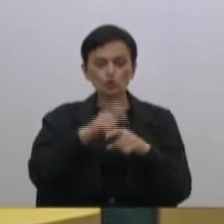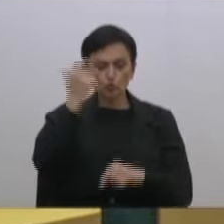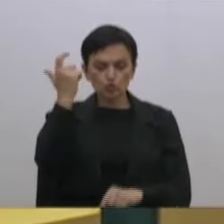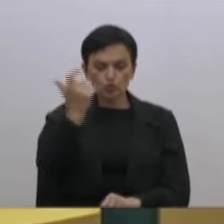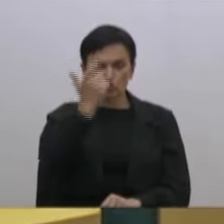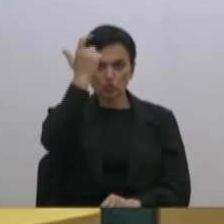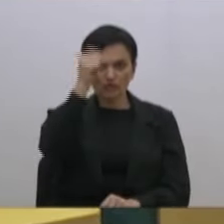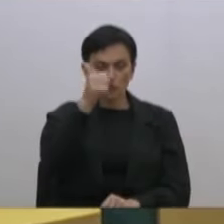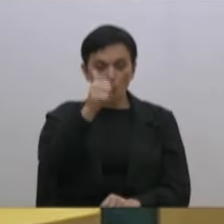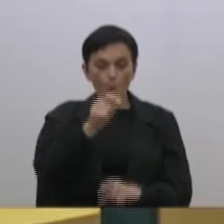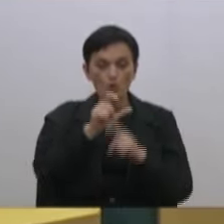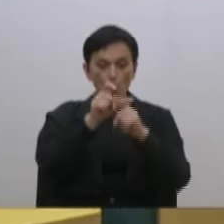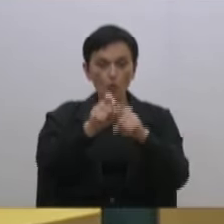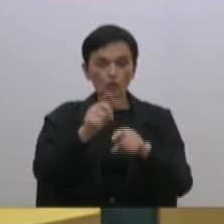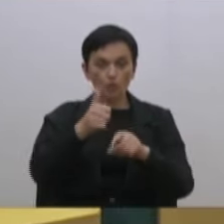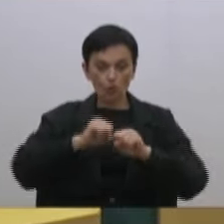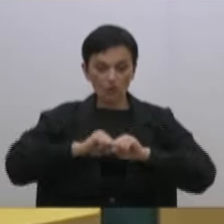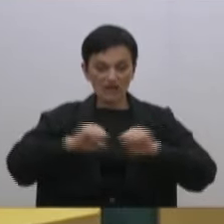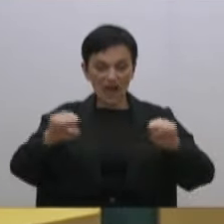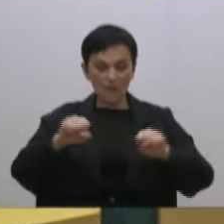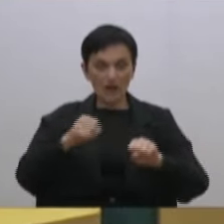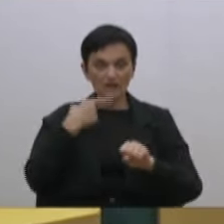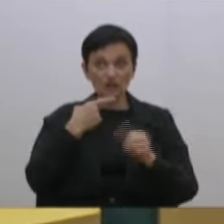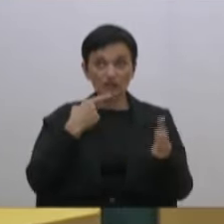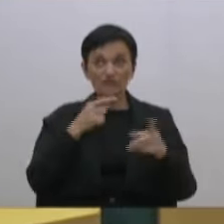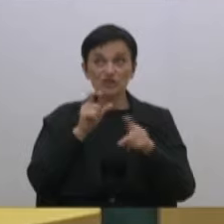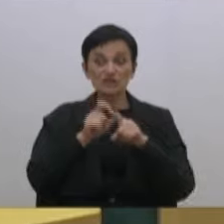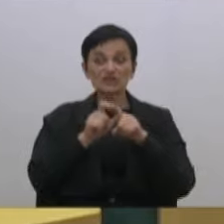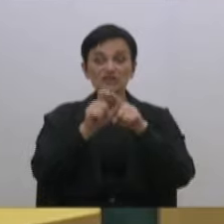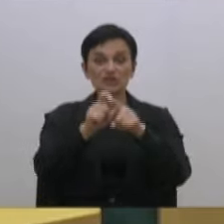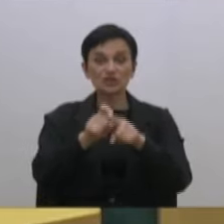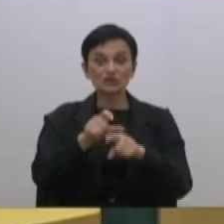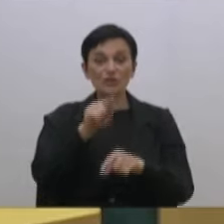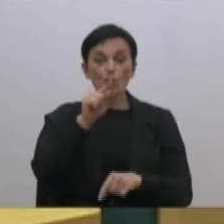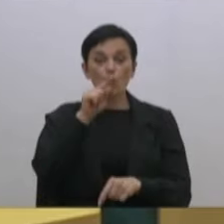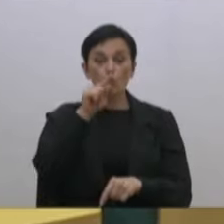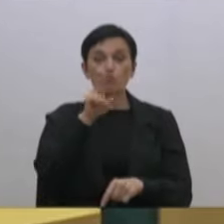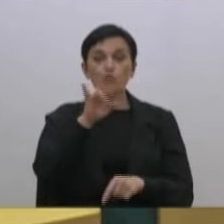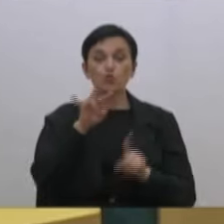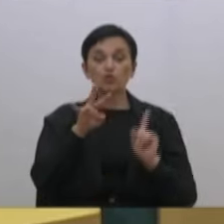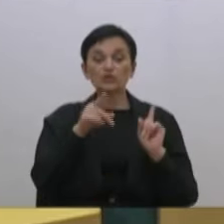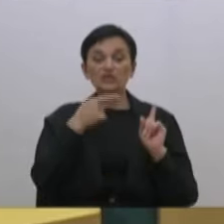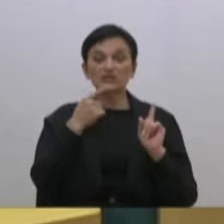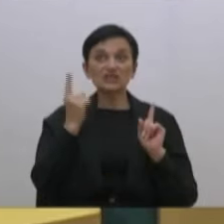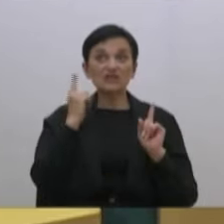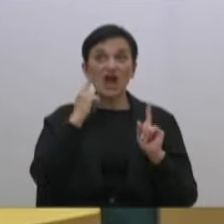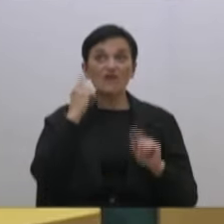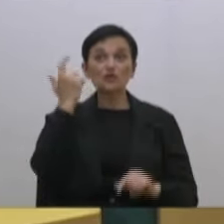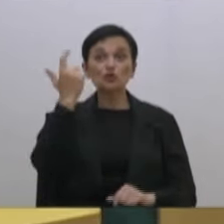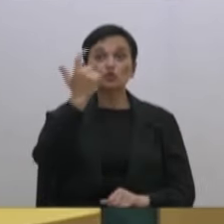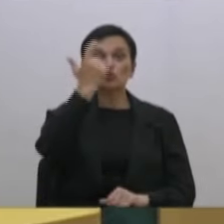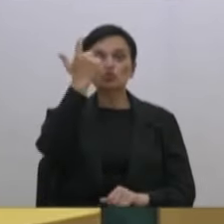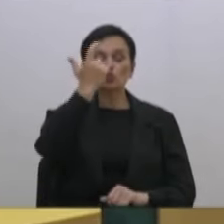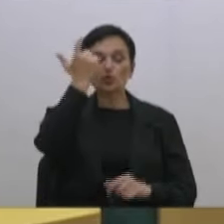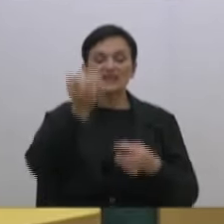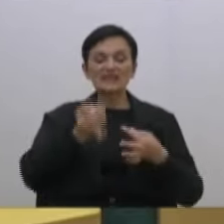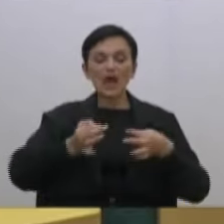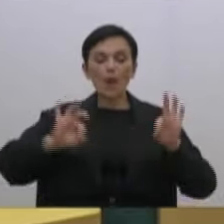სუვერენიტეტი, როგორ ახსენე, როგორ გაბედე ამის ხსენება. აი ეს ხო ის სიტყვა, რომელსაც პუტინი ახსენებს, თურმე მაშინ გავიგე, რომ სუვერენული დემოკრატია ეს